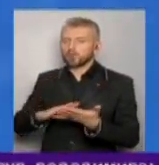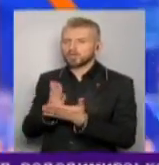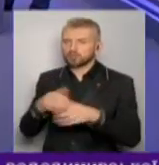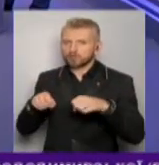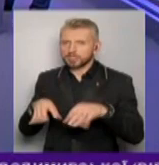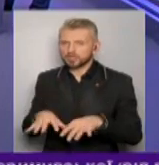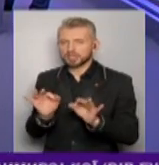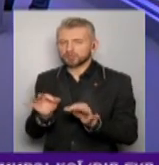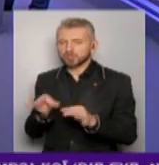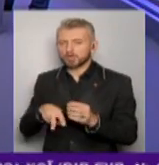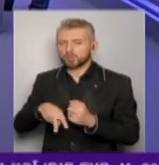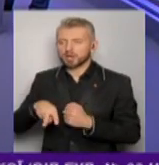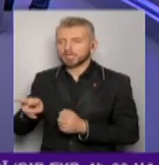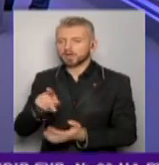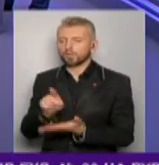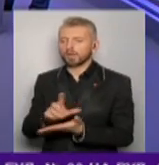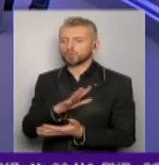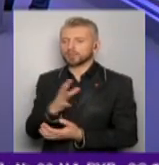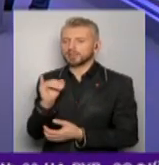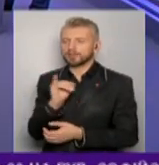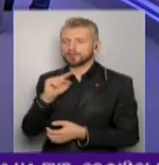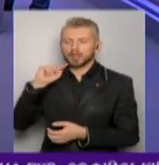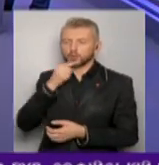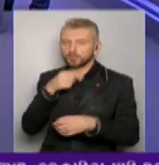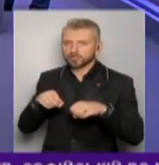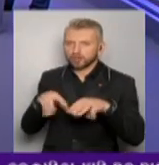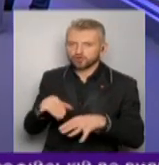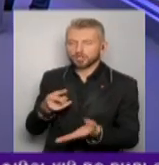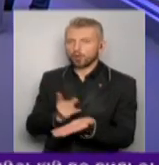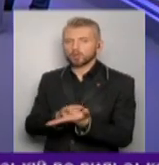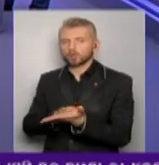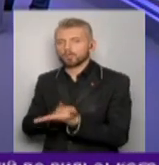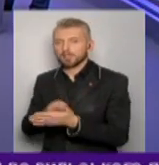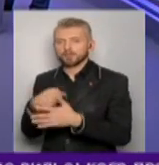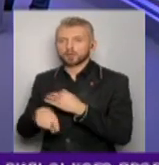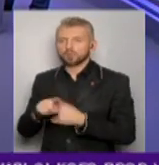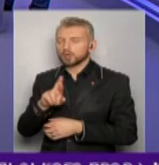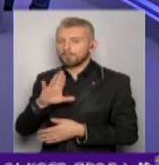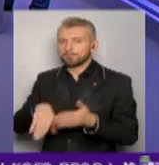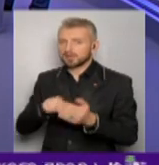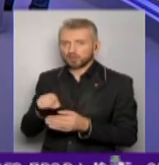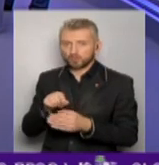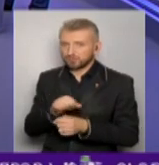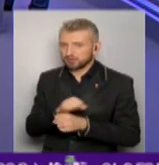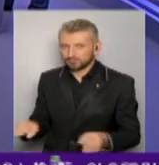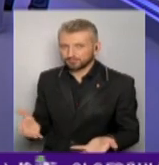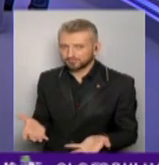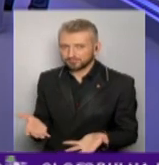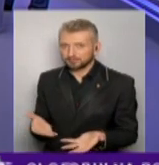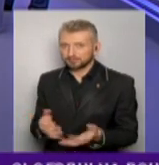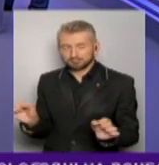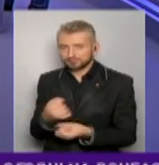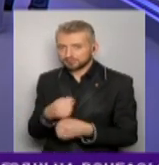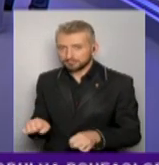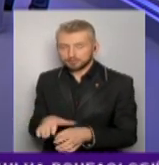рішення, звичайно, паралельно має йти і економічне рішення, і обґрунтування, тому що без цього ніяк. Бо, умовно